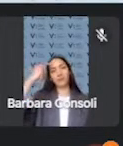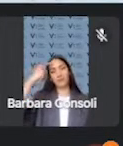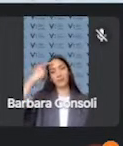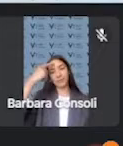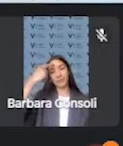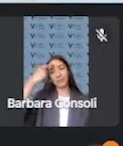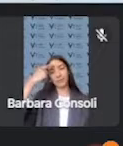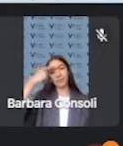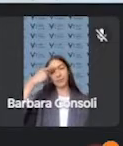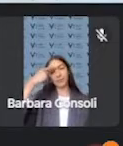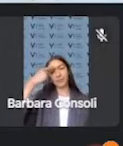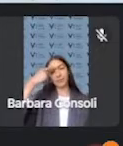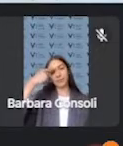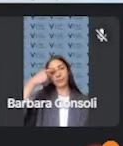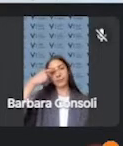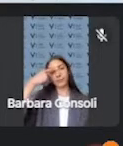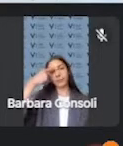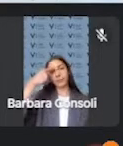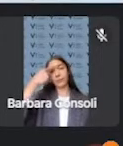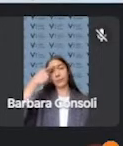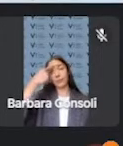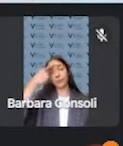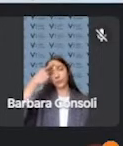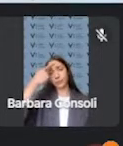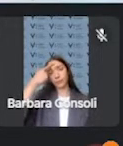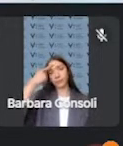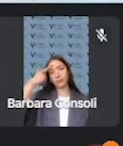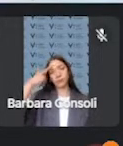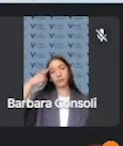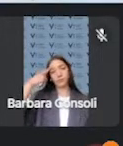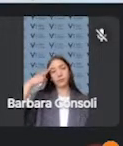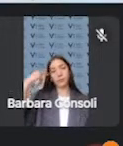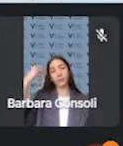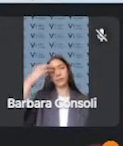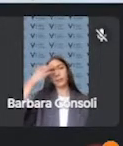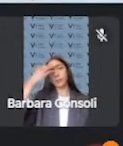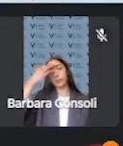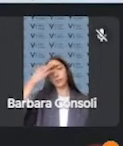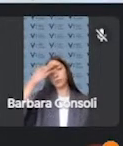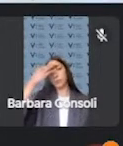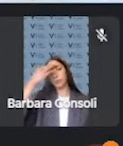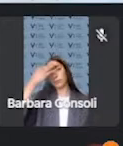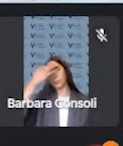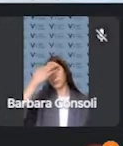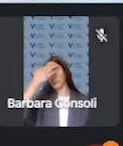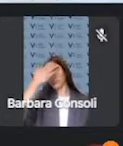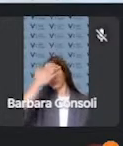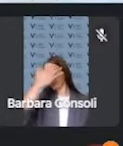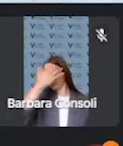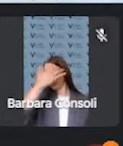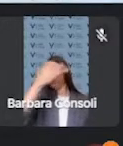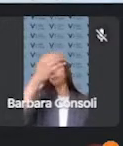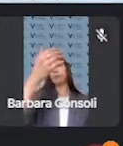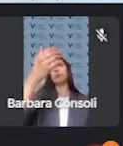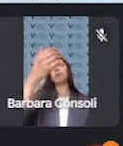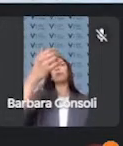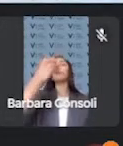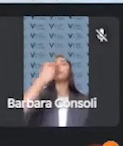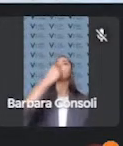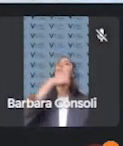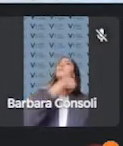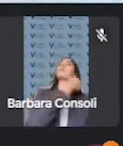quella consulenza nell'ambito delle cyber security, mentre qui sempre negli sbocchi alternativi, ad esempio la giurisprudenza